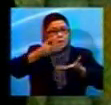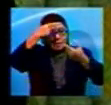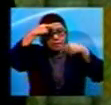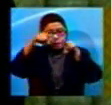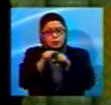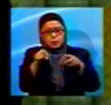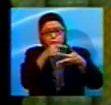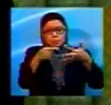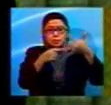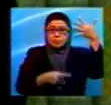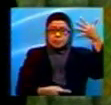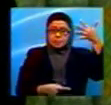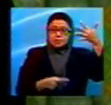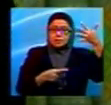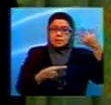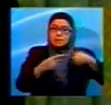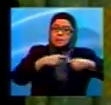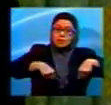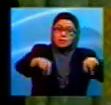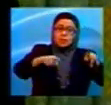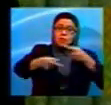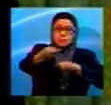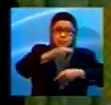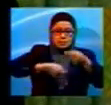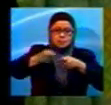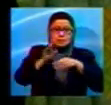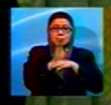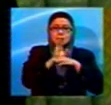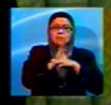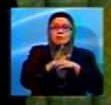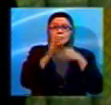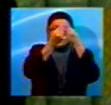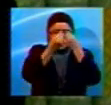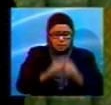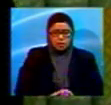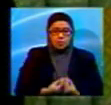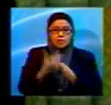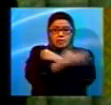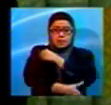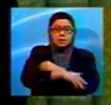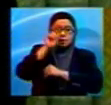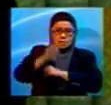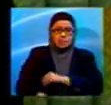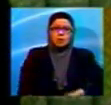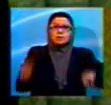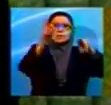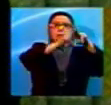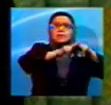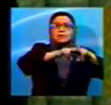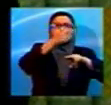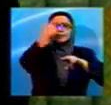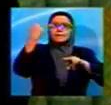potensi perdagangan antara dua negara total trade ni perlu dilonjakkan kerana ia tidak